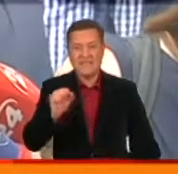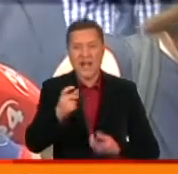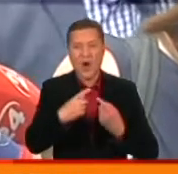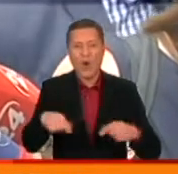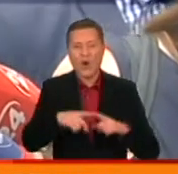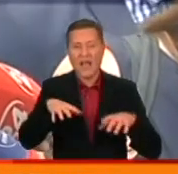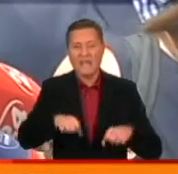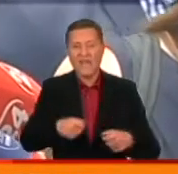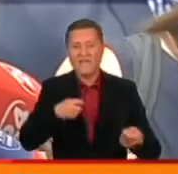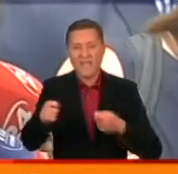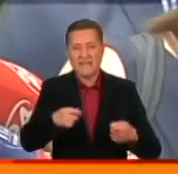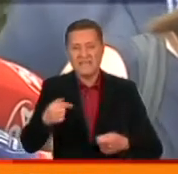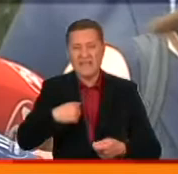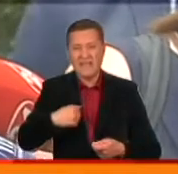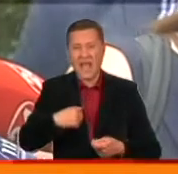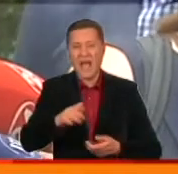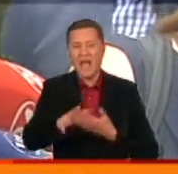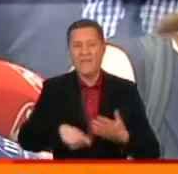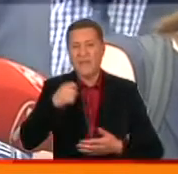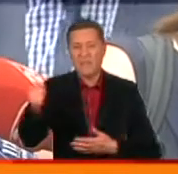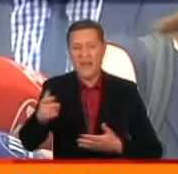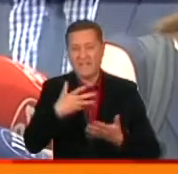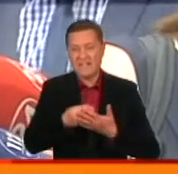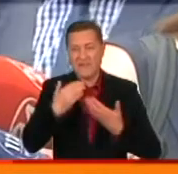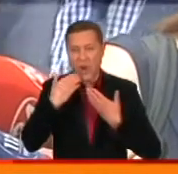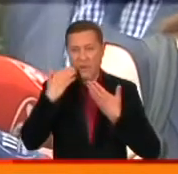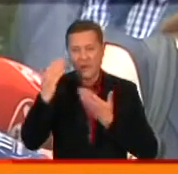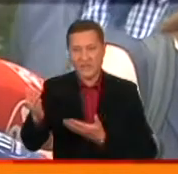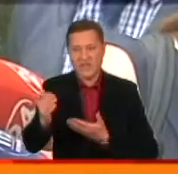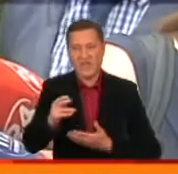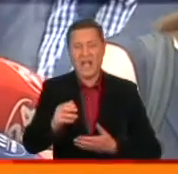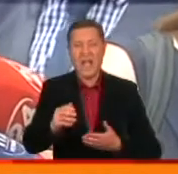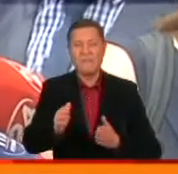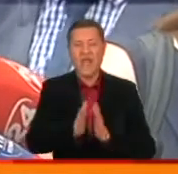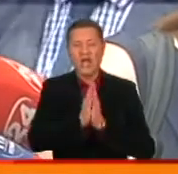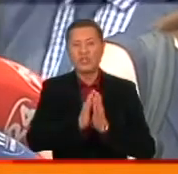органы власти. Я им направила свое обращение с просьбой